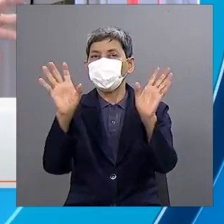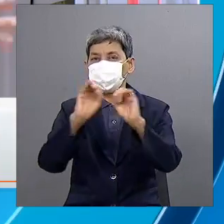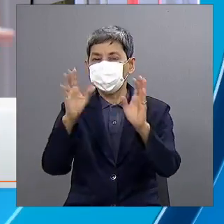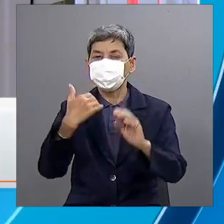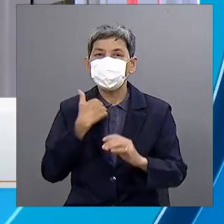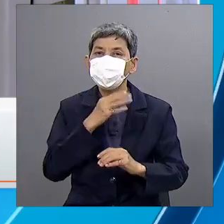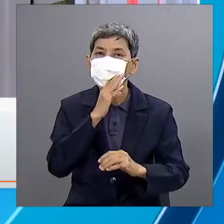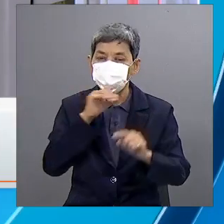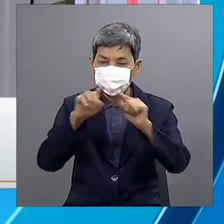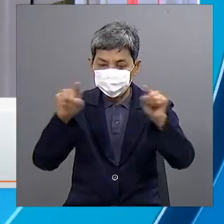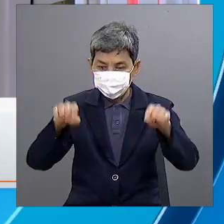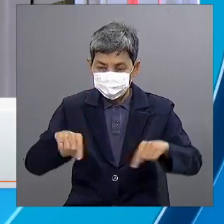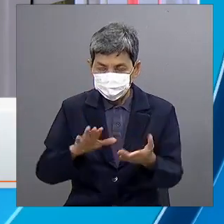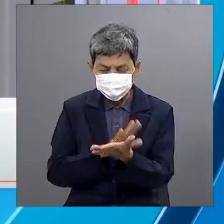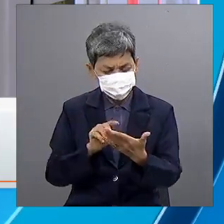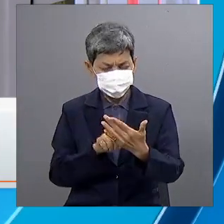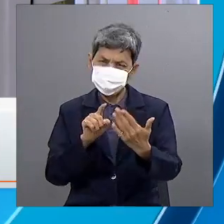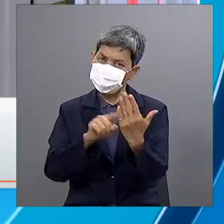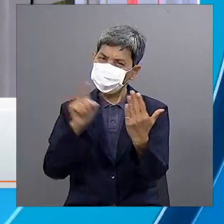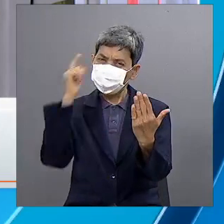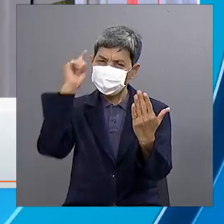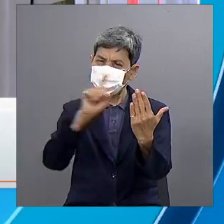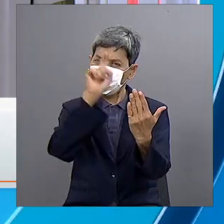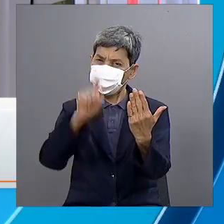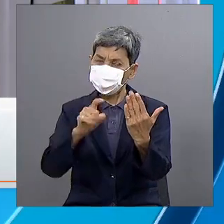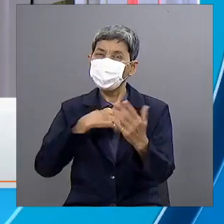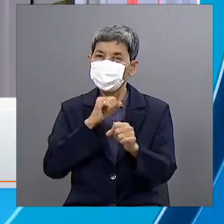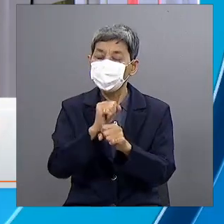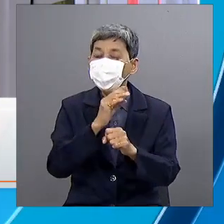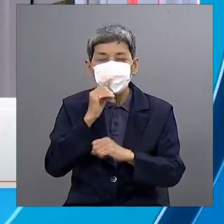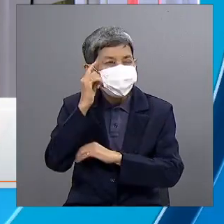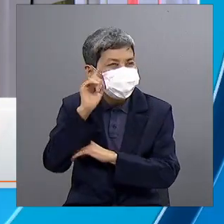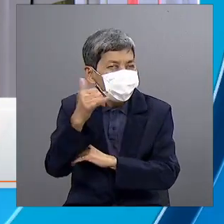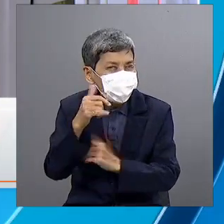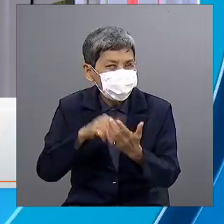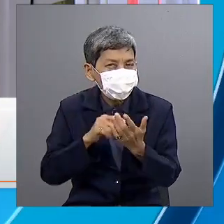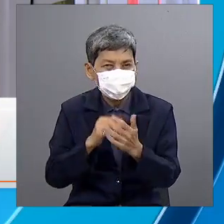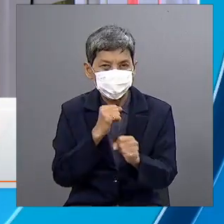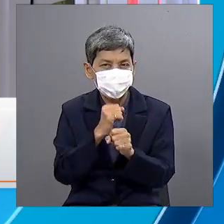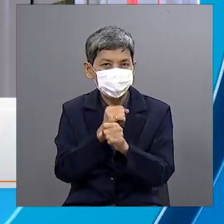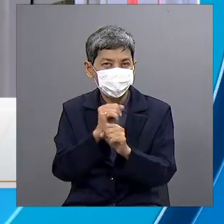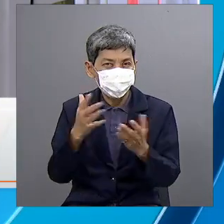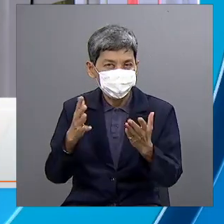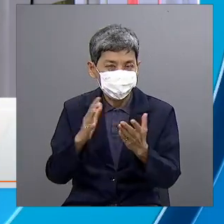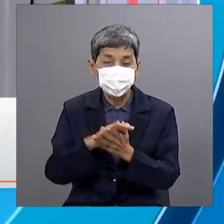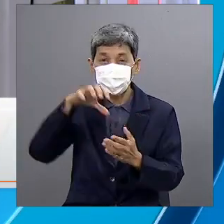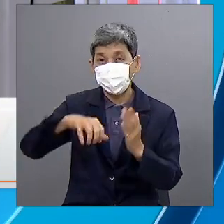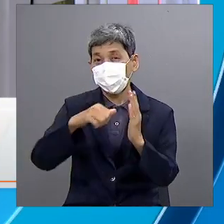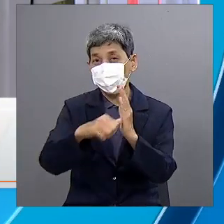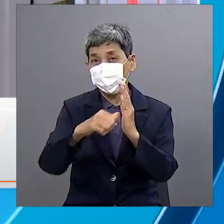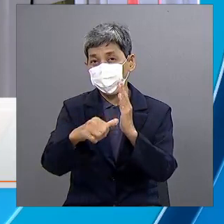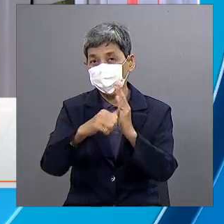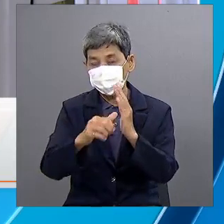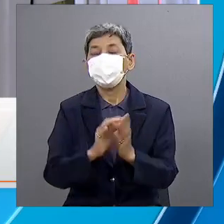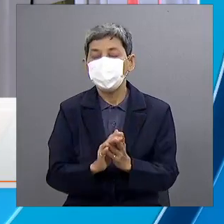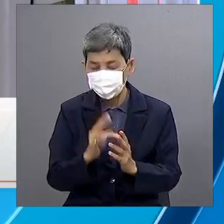ทำนองนี้แปลกๆแบบนี้สิ่งที่แนะนำก็คือถ้าไม่แน่ใจแล้วก็ไม่ได้ทำธุรกรรมอะไรกันต่างกับสรรพากรไว้ก็ให้ติดต่อในพื้นที่สาข